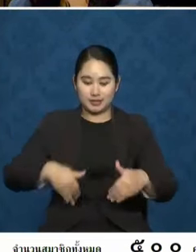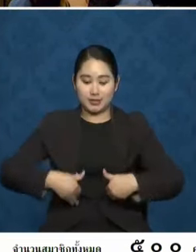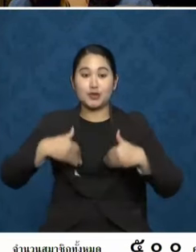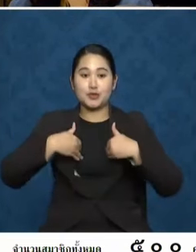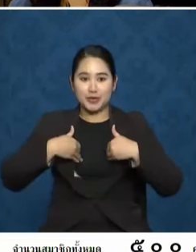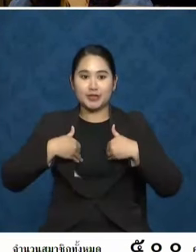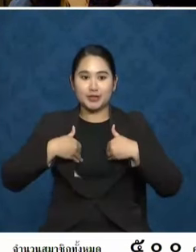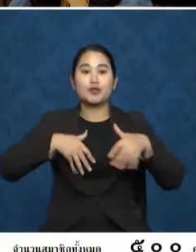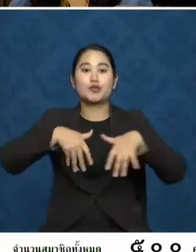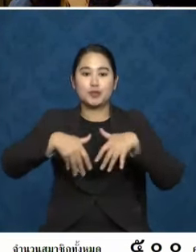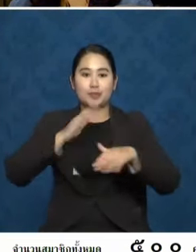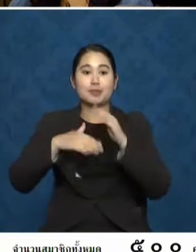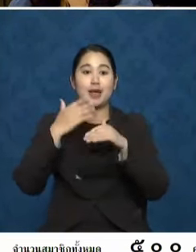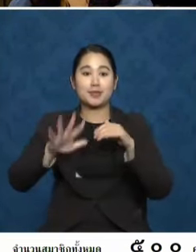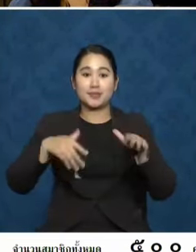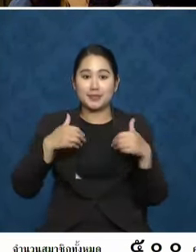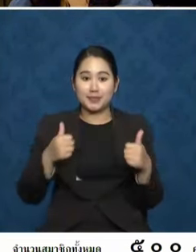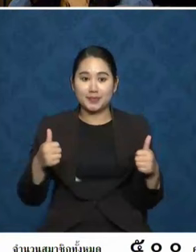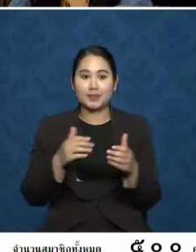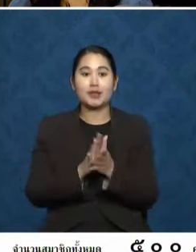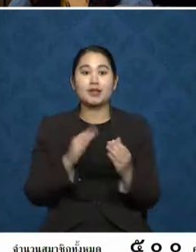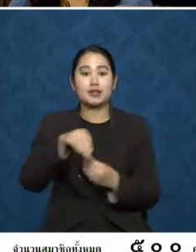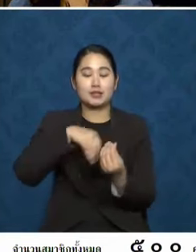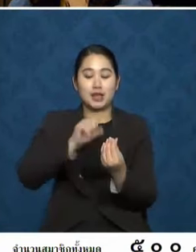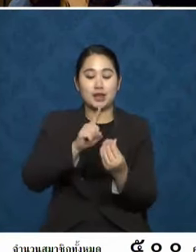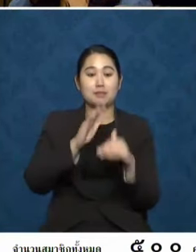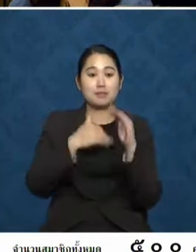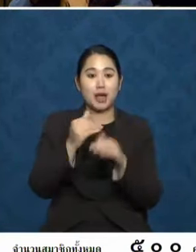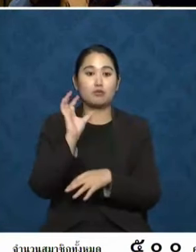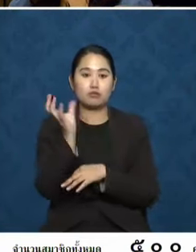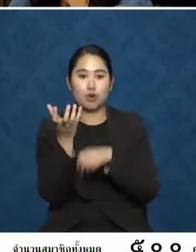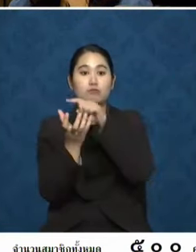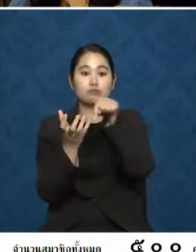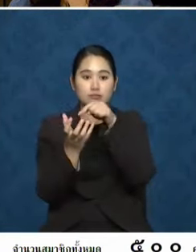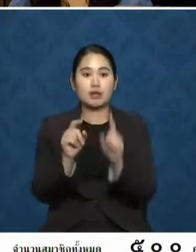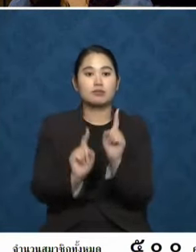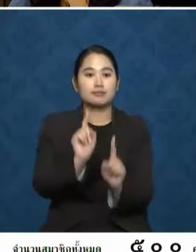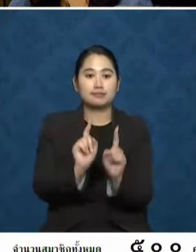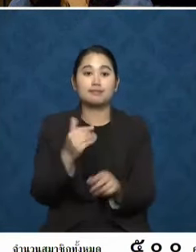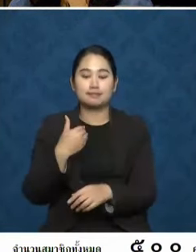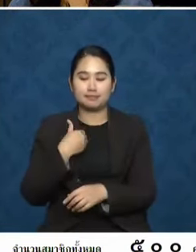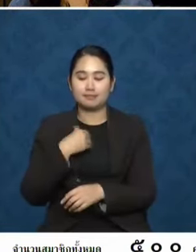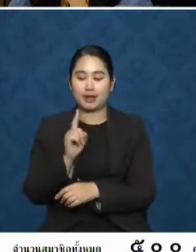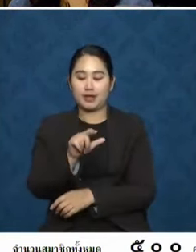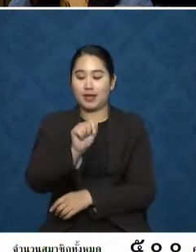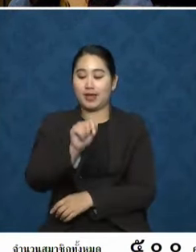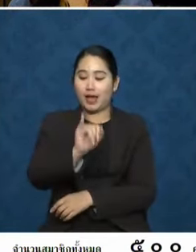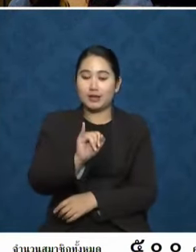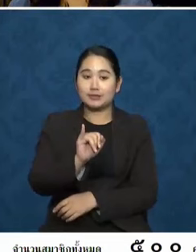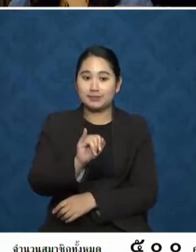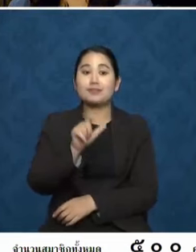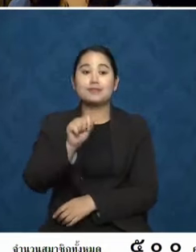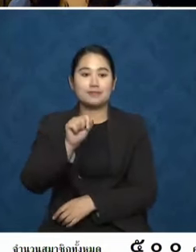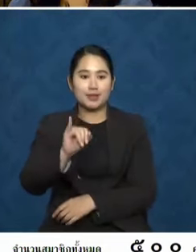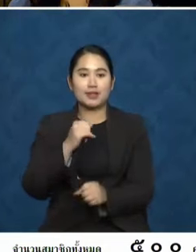พชีวิประชาชนใแ่กพัฐาเศรฐก ทั่วโลกเขาประเมือนว่าAI หรอ Generative